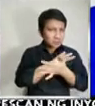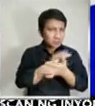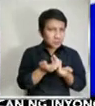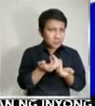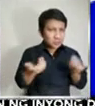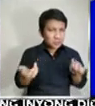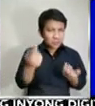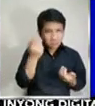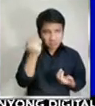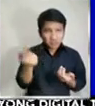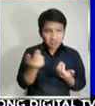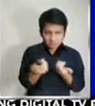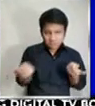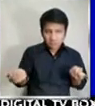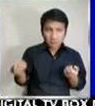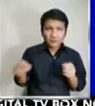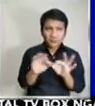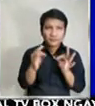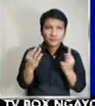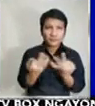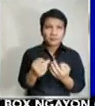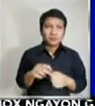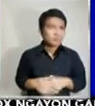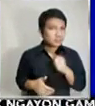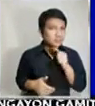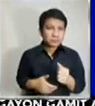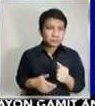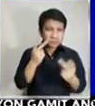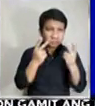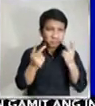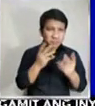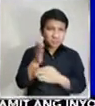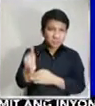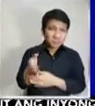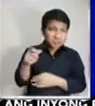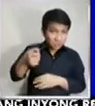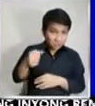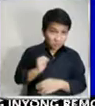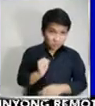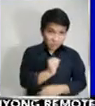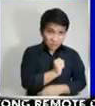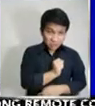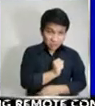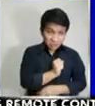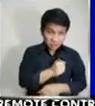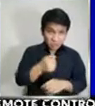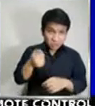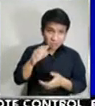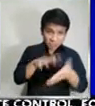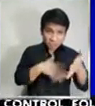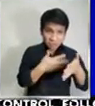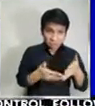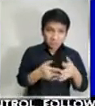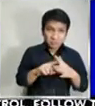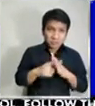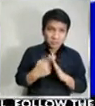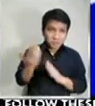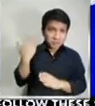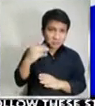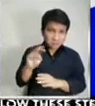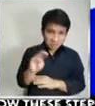ang kanyang sarili mula sa pamilya. Hindi rin daw muna siya dadalo sa mga sesyon sa Senado na inaasahang muli magsisimula sa